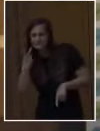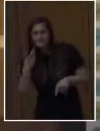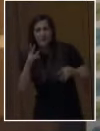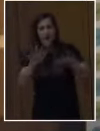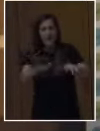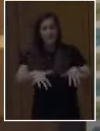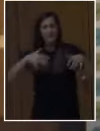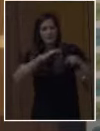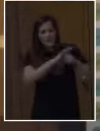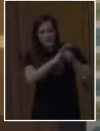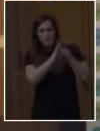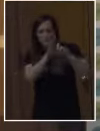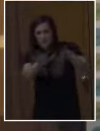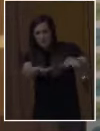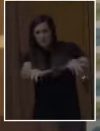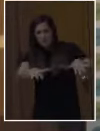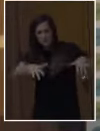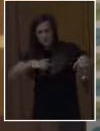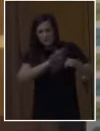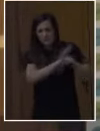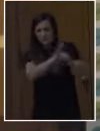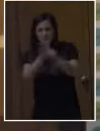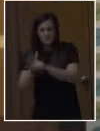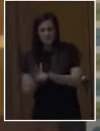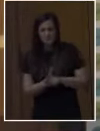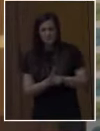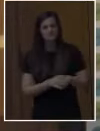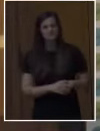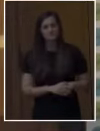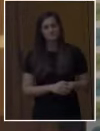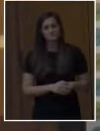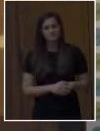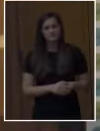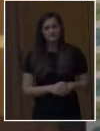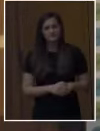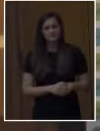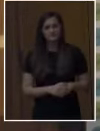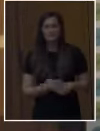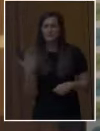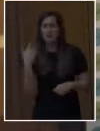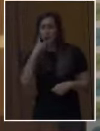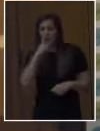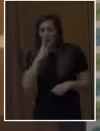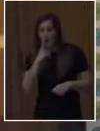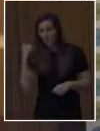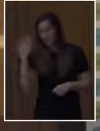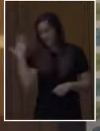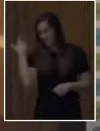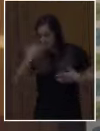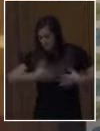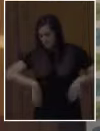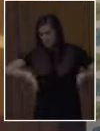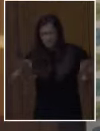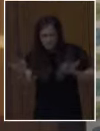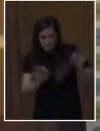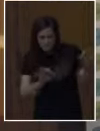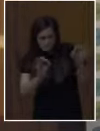αμφιθέατρο. Και αυτό γιατί τον Νοέμβριο, όταν ξεκινούσαμε να σχεδιάσουμε αυτό το